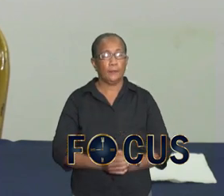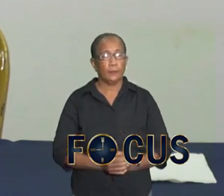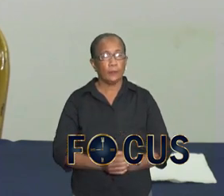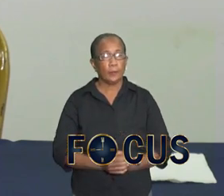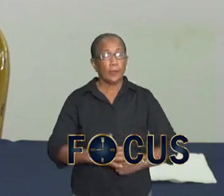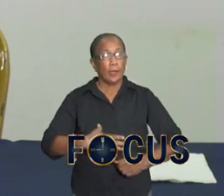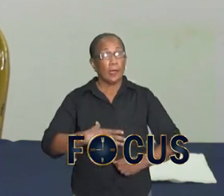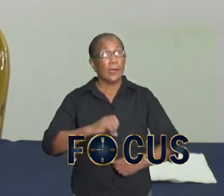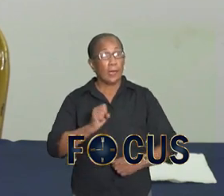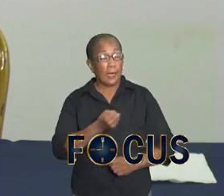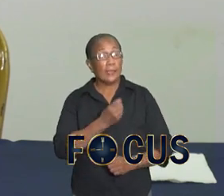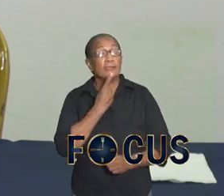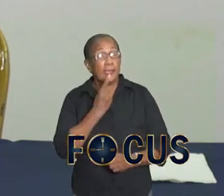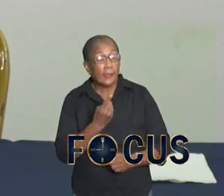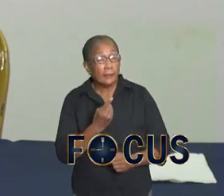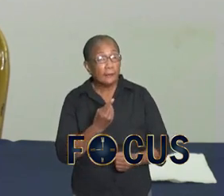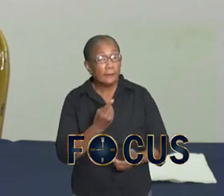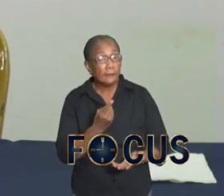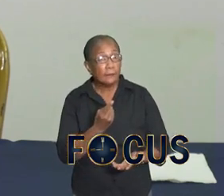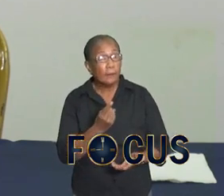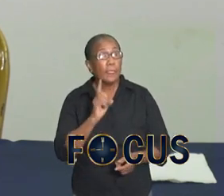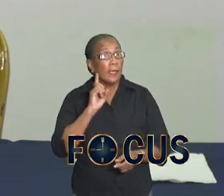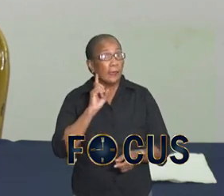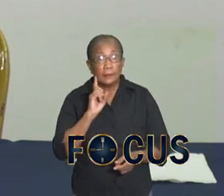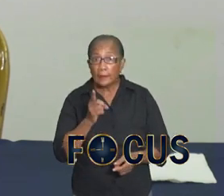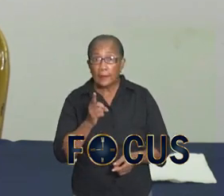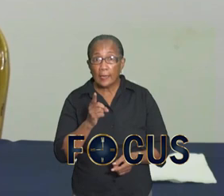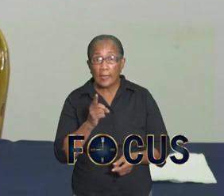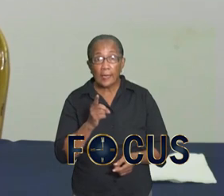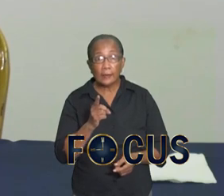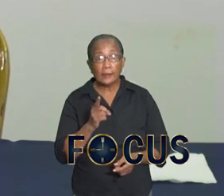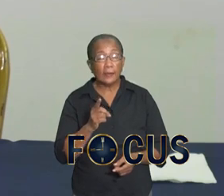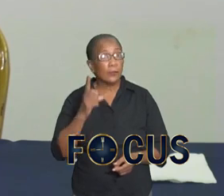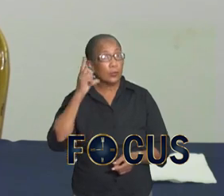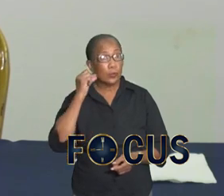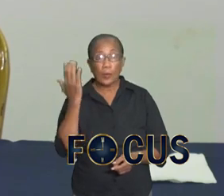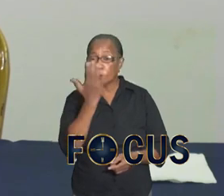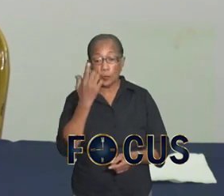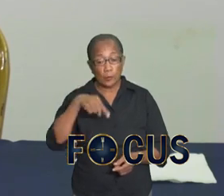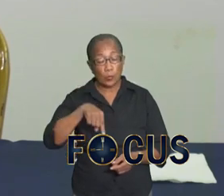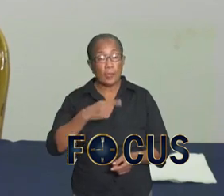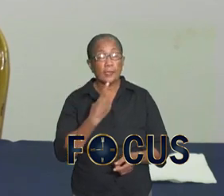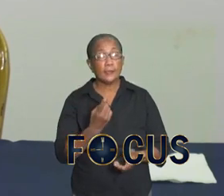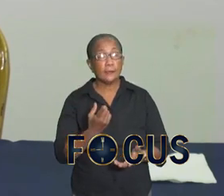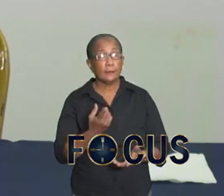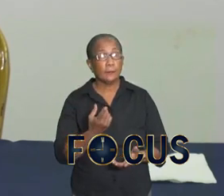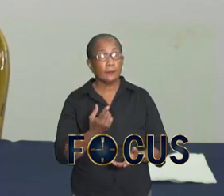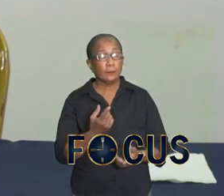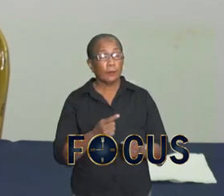hebben kunnen concluderen dat er geen zwart-wit antwoord is op het ogenblik.